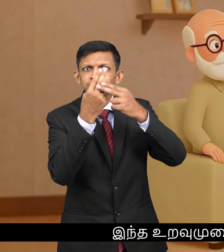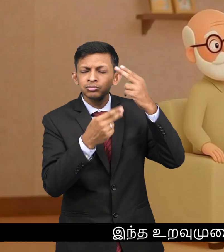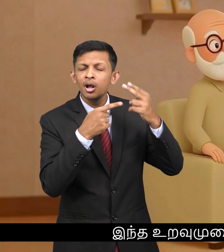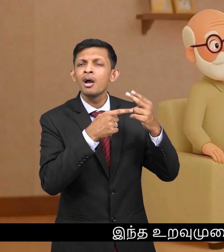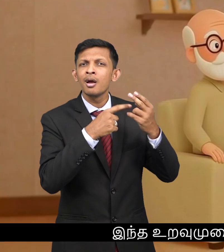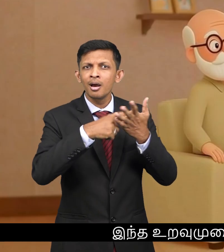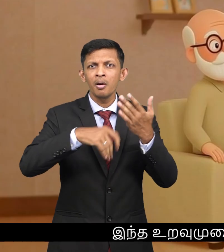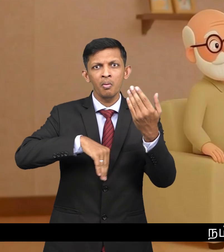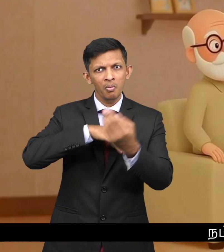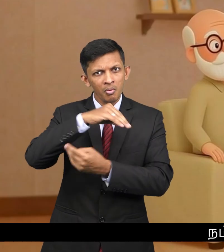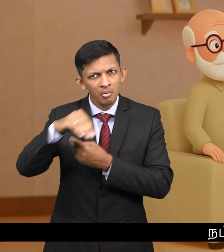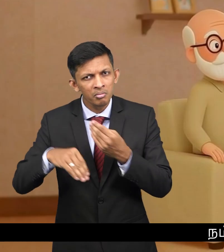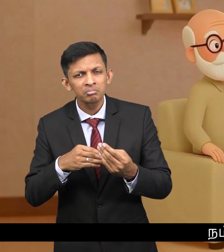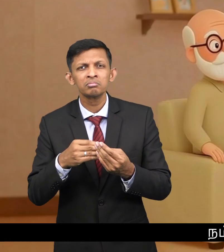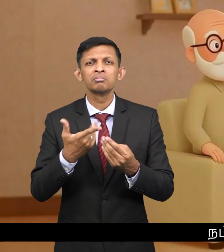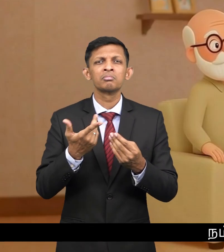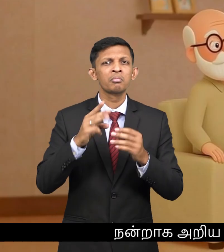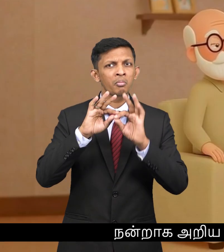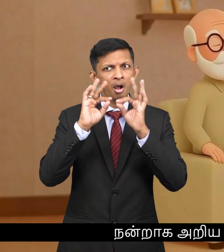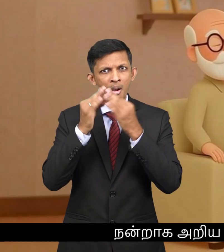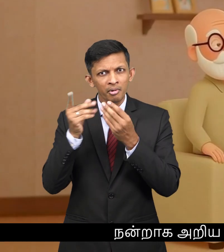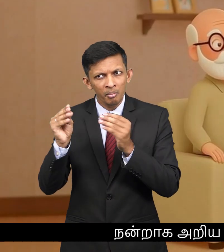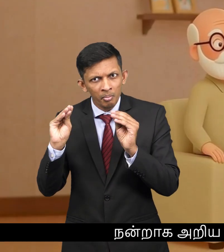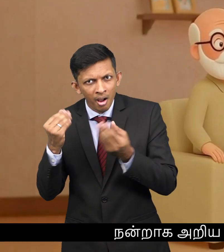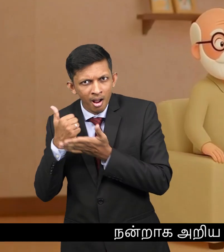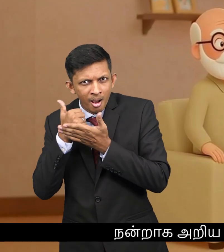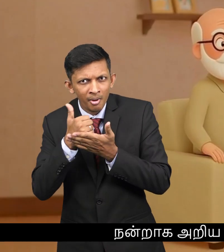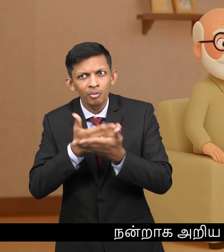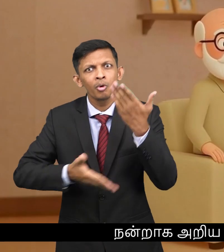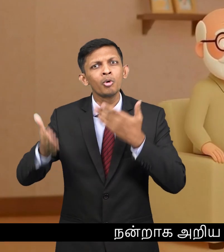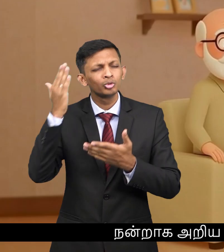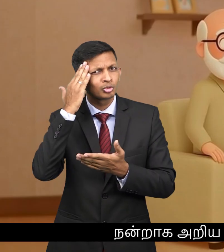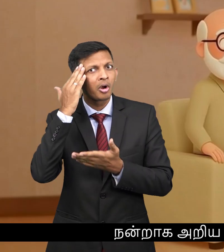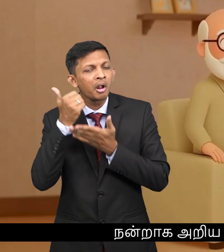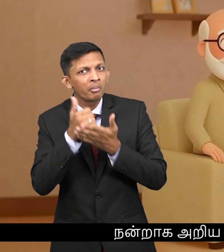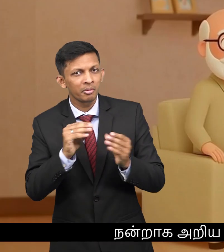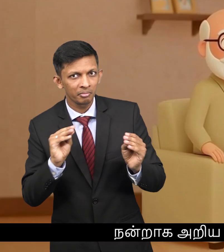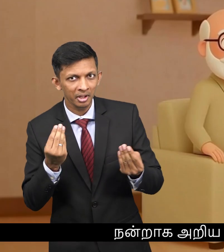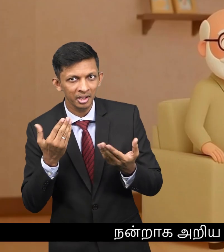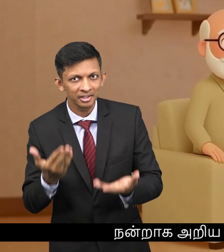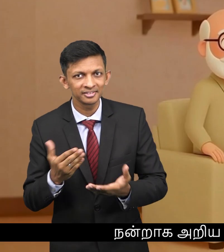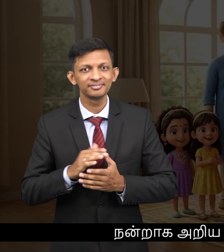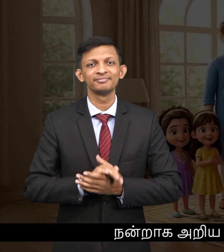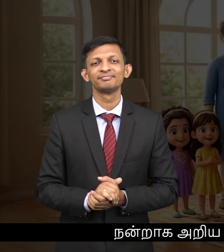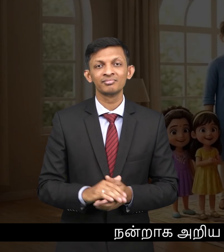முறைகளை புரிந்து கொள்வது நம் குடும்பத்தை நன்றாக அறிய உதவுகிறது என்று கூறினார்.